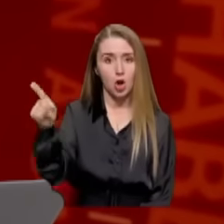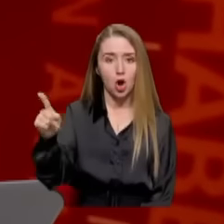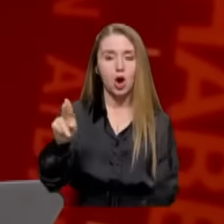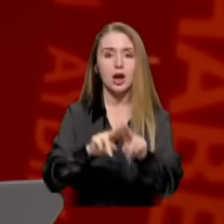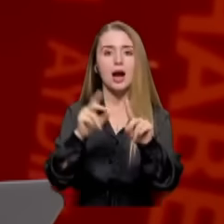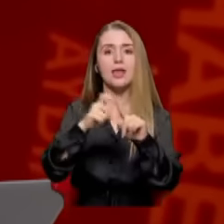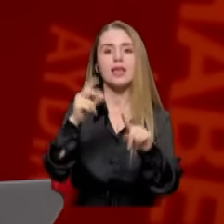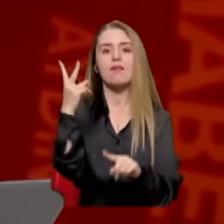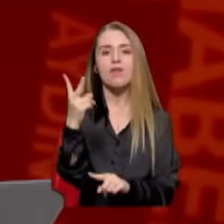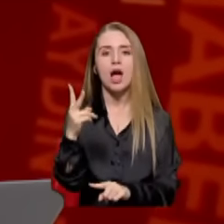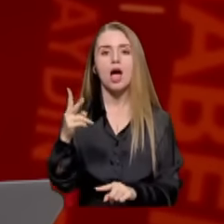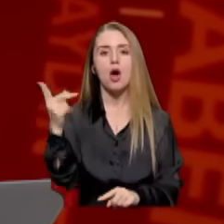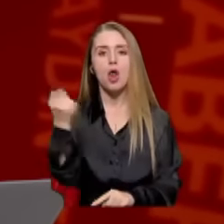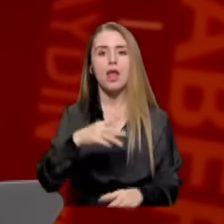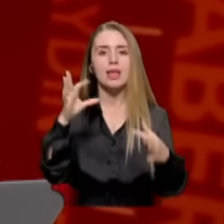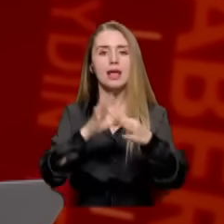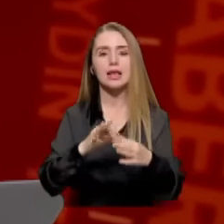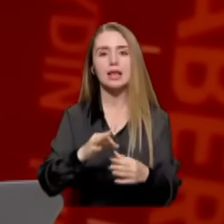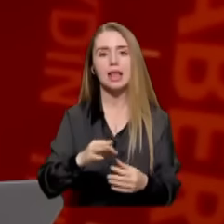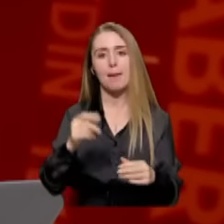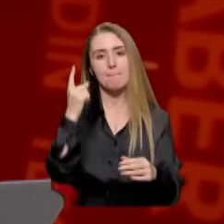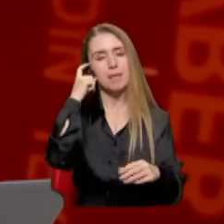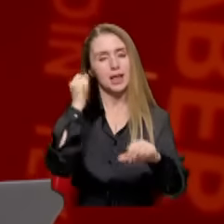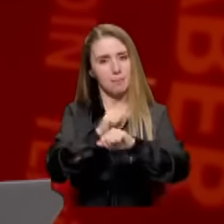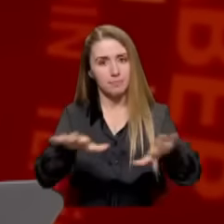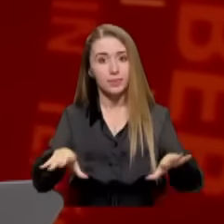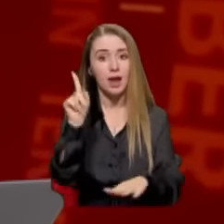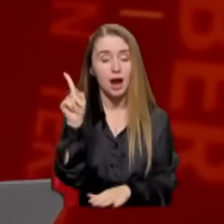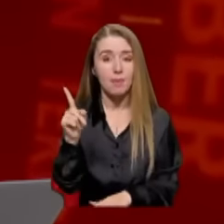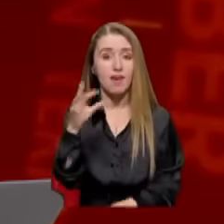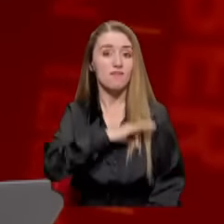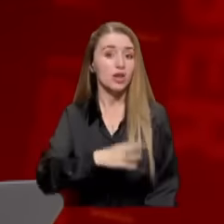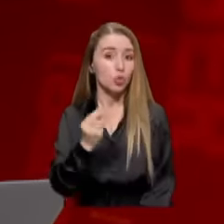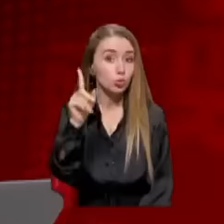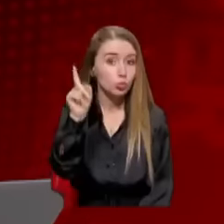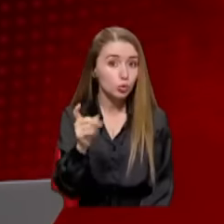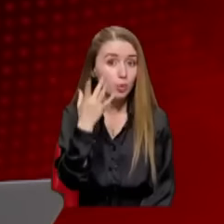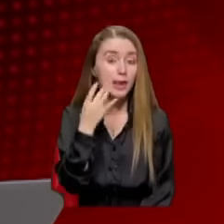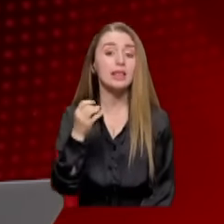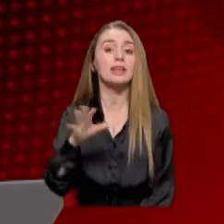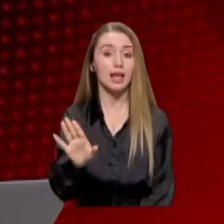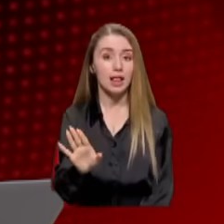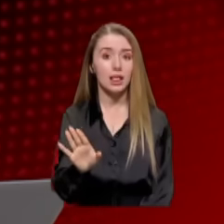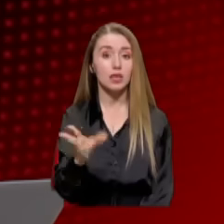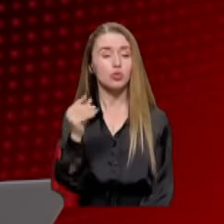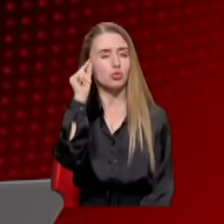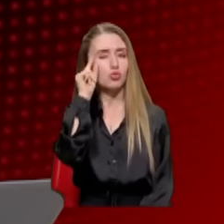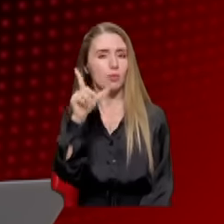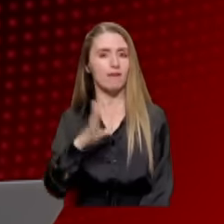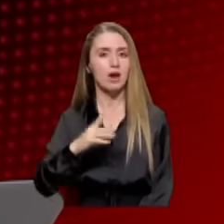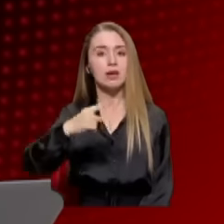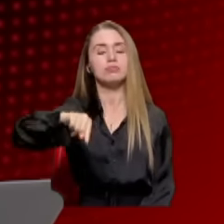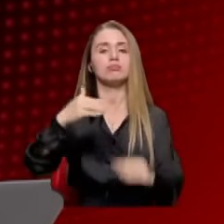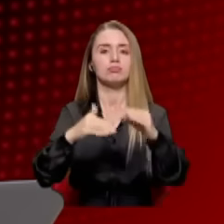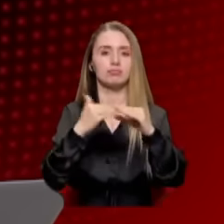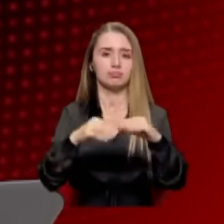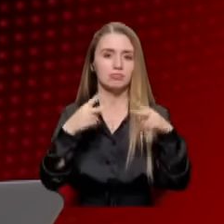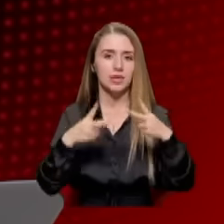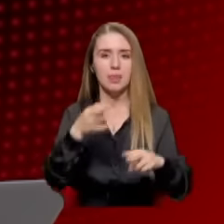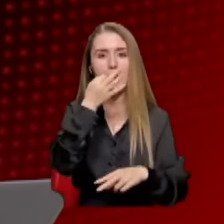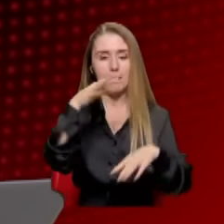KDV oranları ile ilgili genel bir tebliğ yayınladı ama işe yarayacak mı belli değil, hatta çok şüpheli. Sizler de